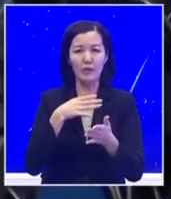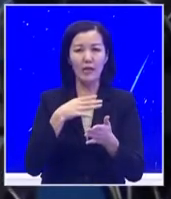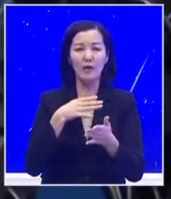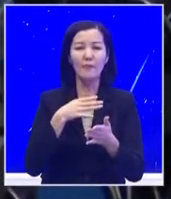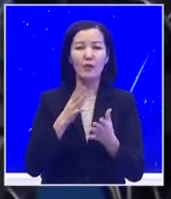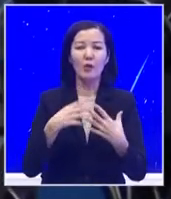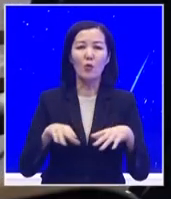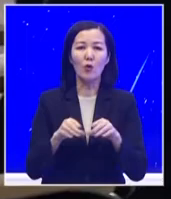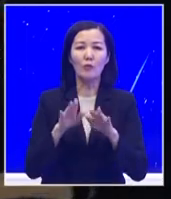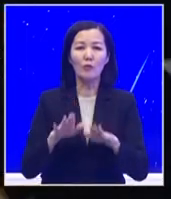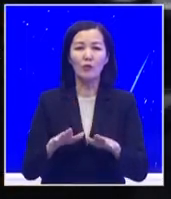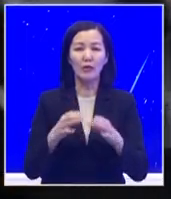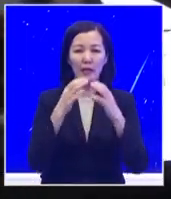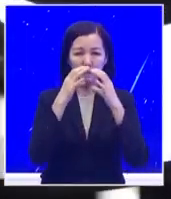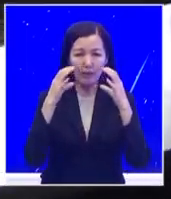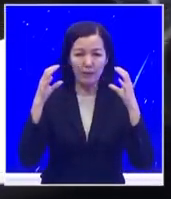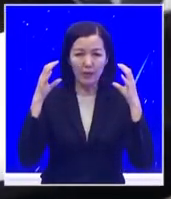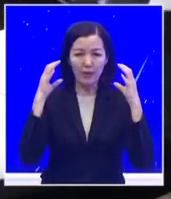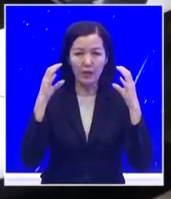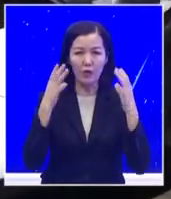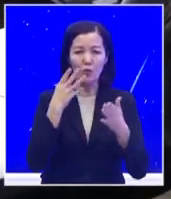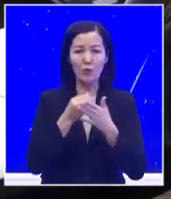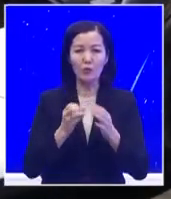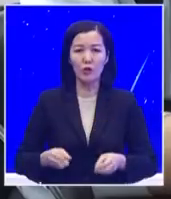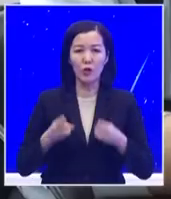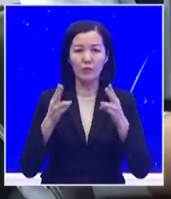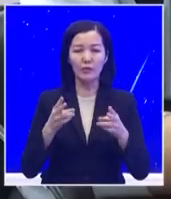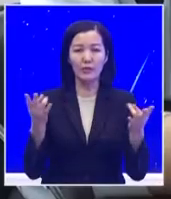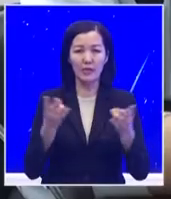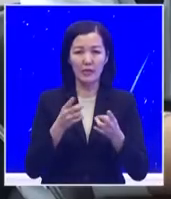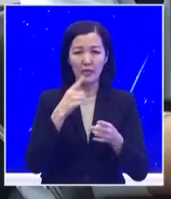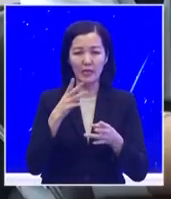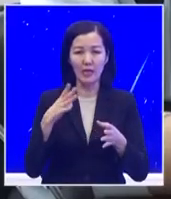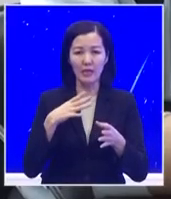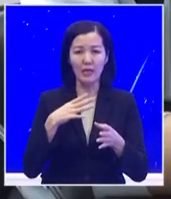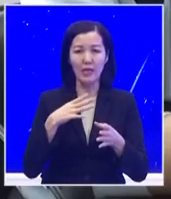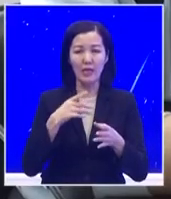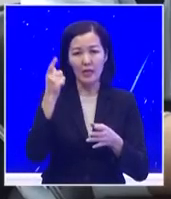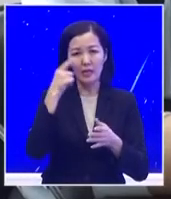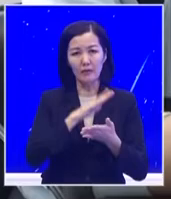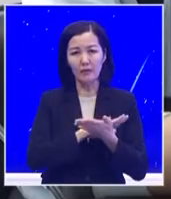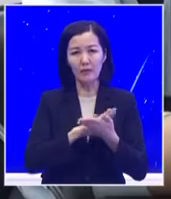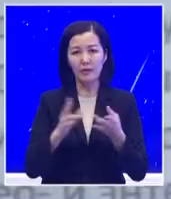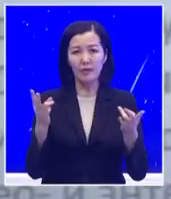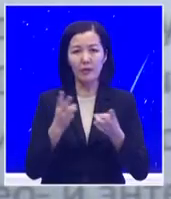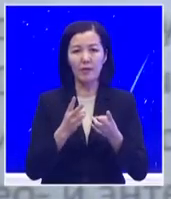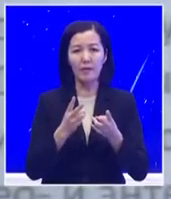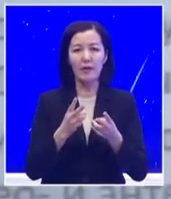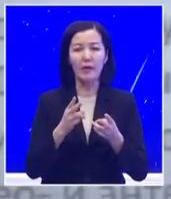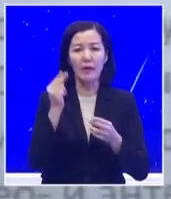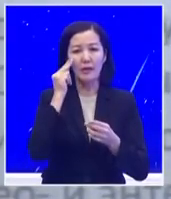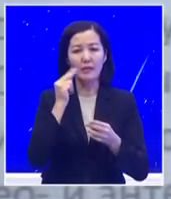Сонымен қатар олар қоғамдық орындарда бетперде тағу өз қауіпсіздігі екенін айтты. Жеке бас гигиенасы тағы бар. Мұнан бөлек мамандар